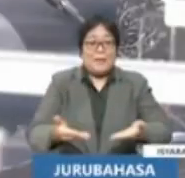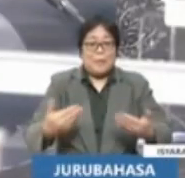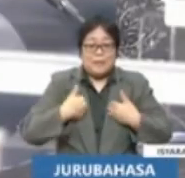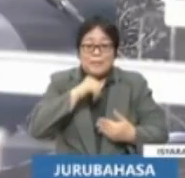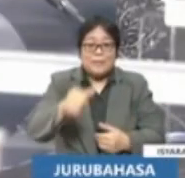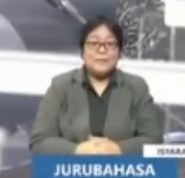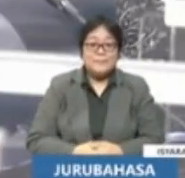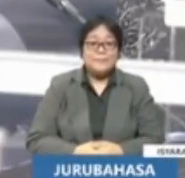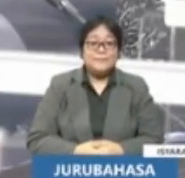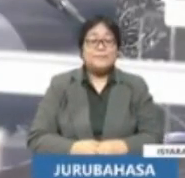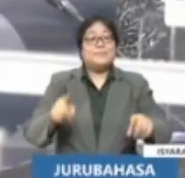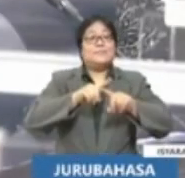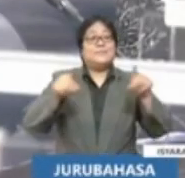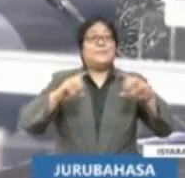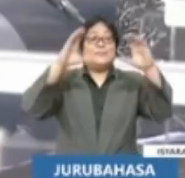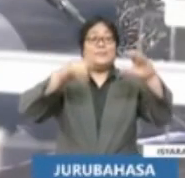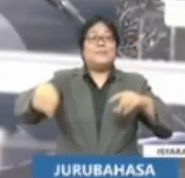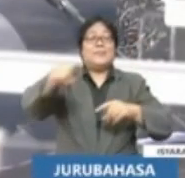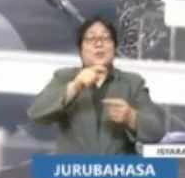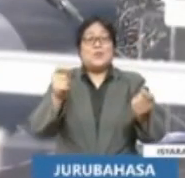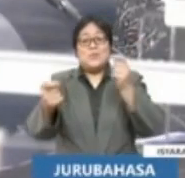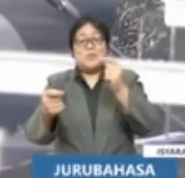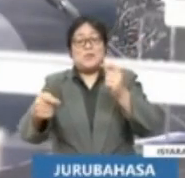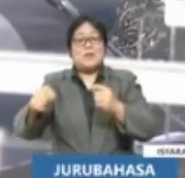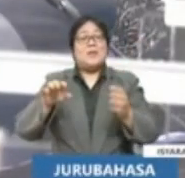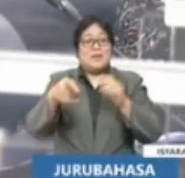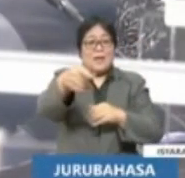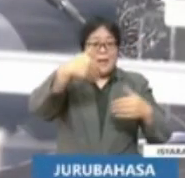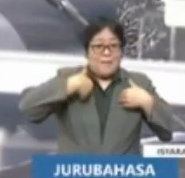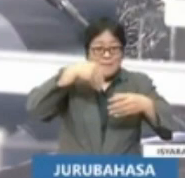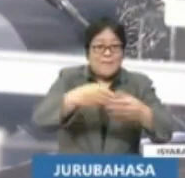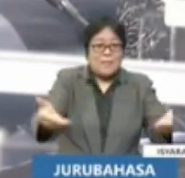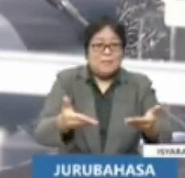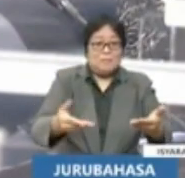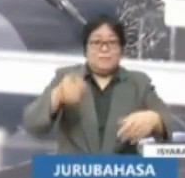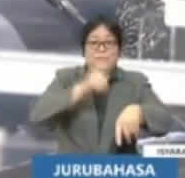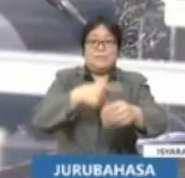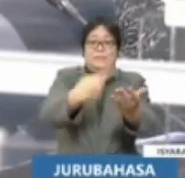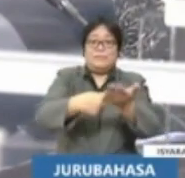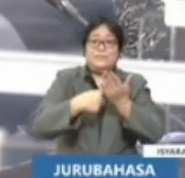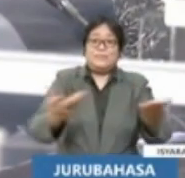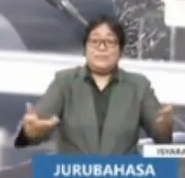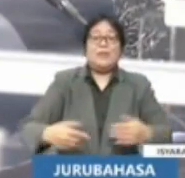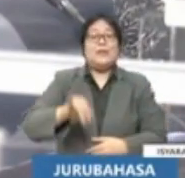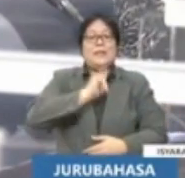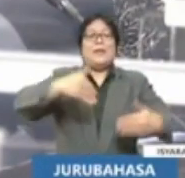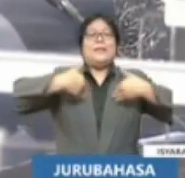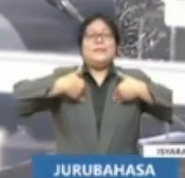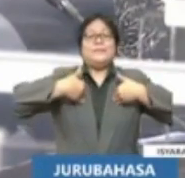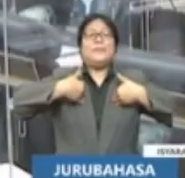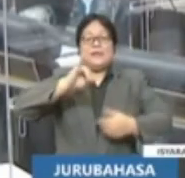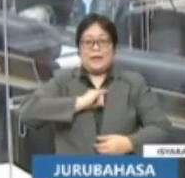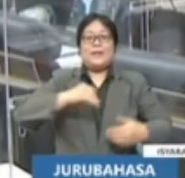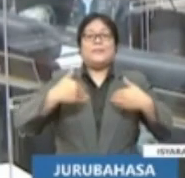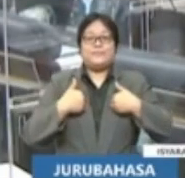masa Pekan bahas? Tapi cara you olah as if you were inside the Dewan masa bahas. Saya ada.